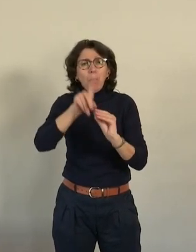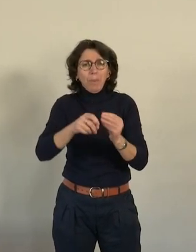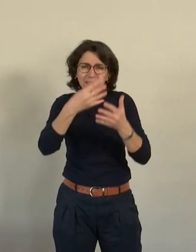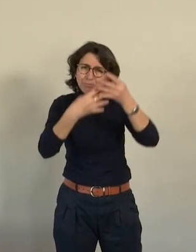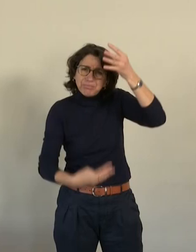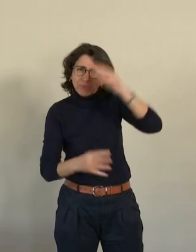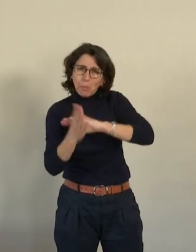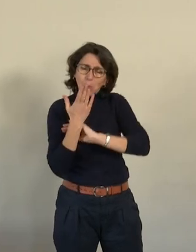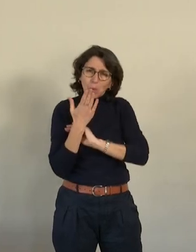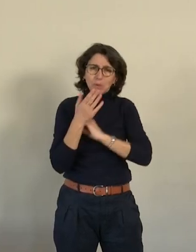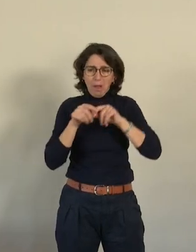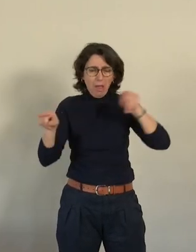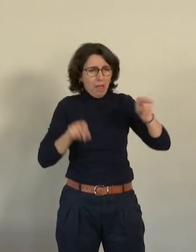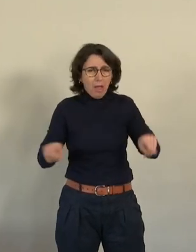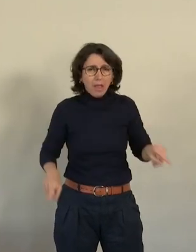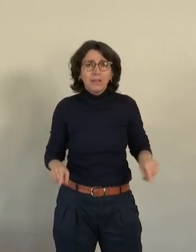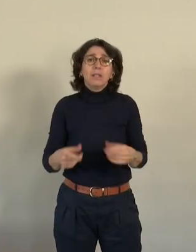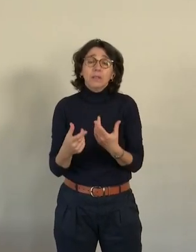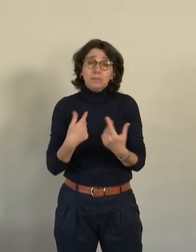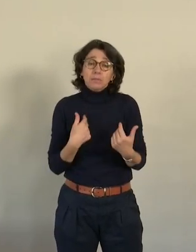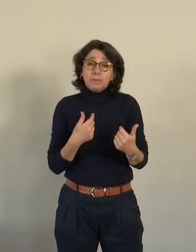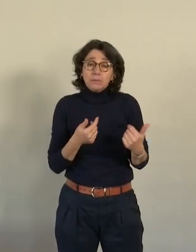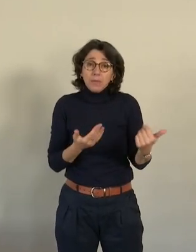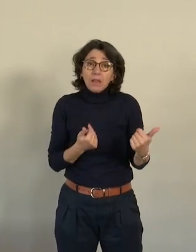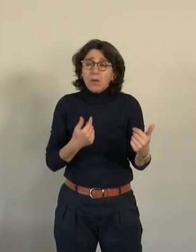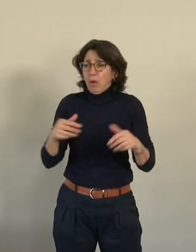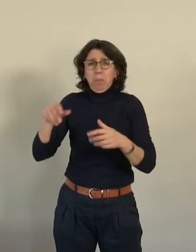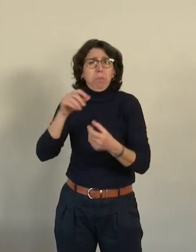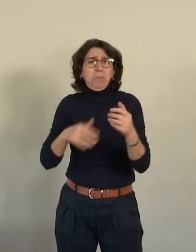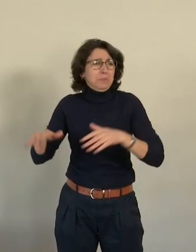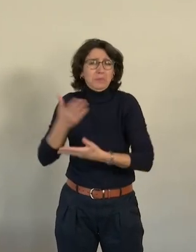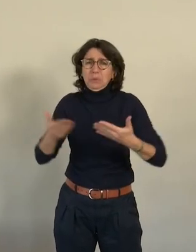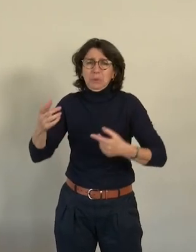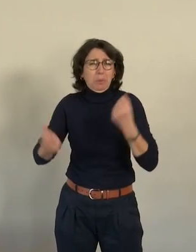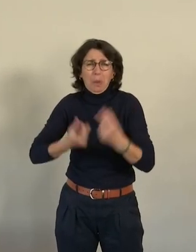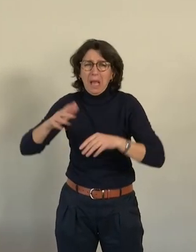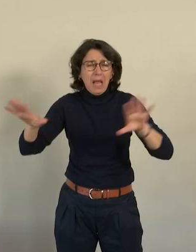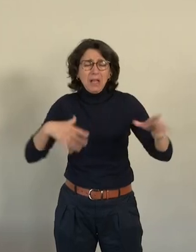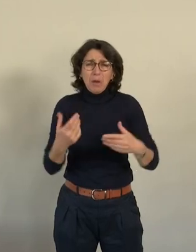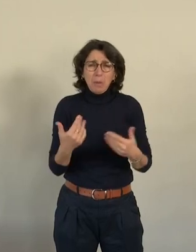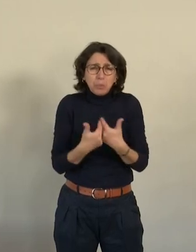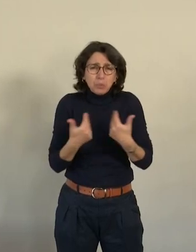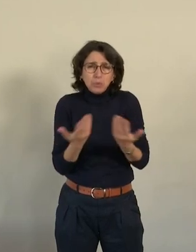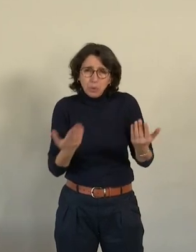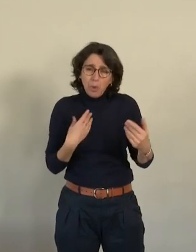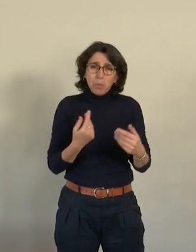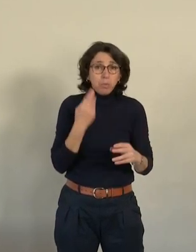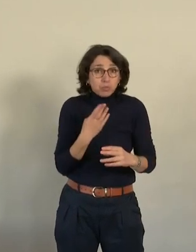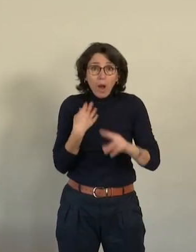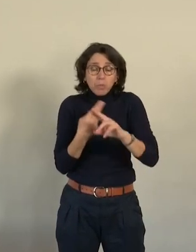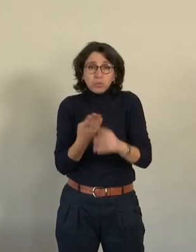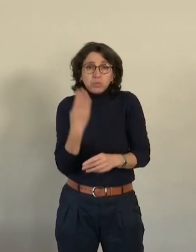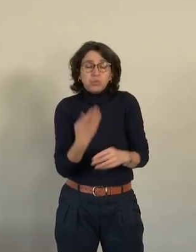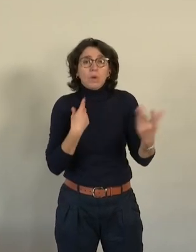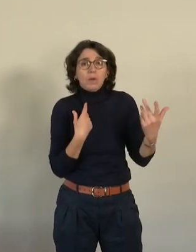ont dispersé incompréhensible qui se qui se produisent dans une pagaille monstre elle vous demande une cohérence d'expliquer une cohérence d'en